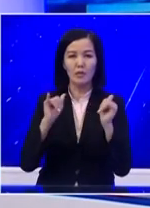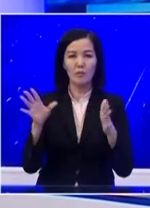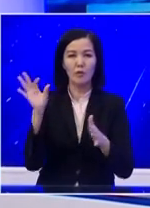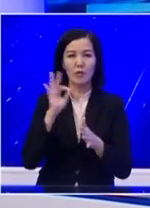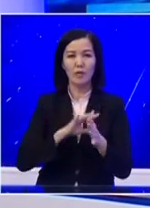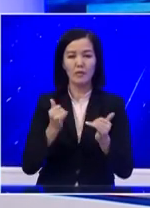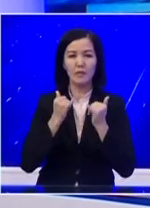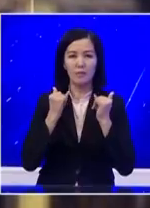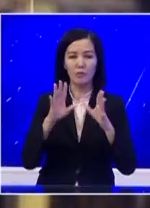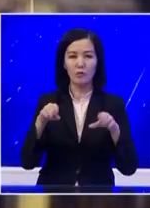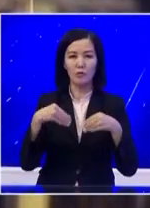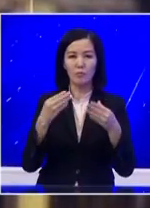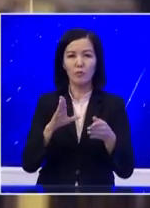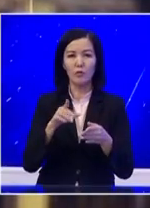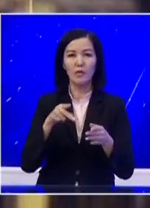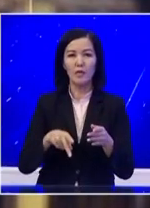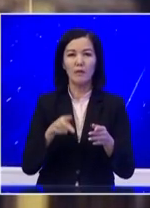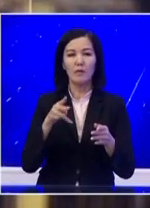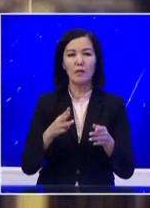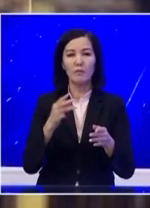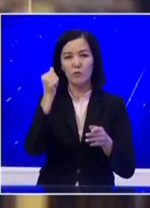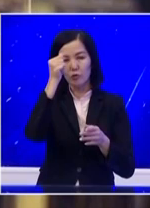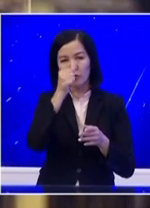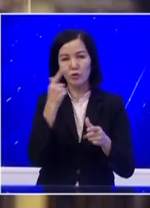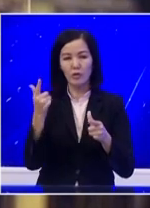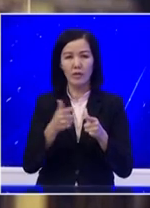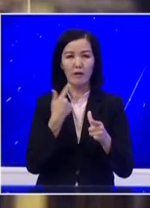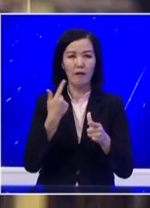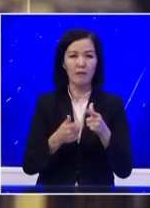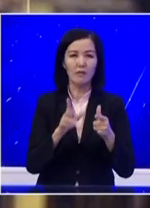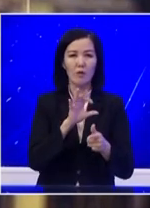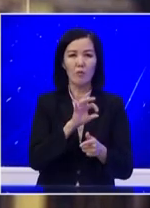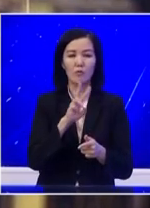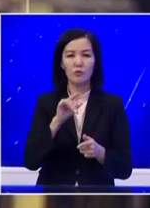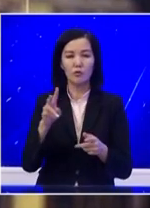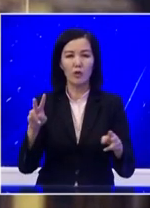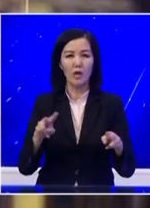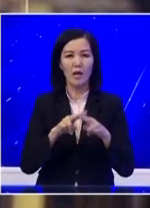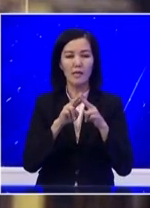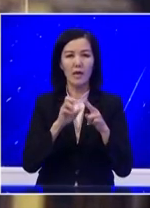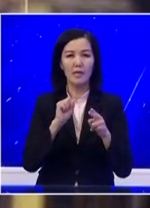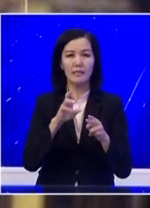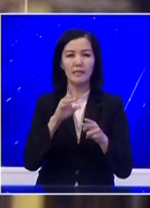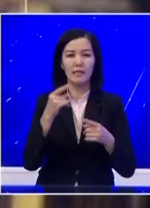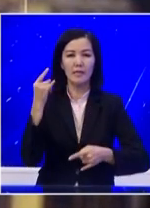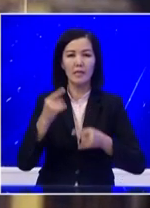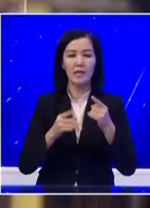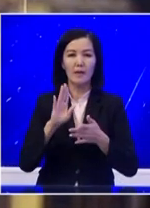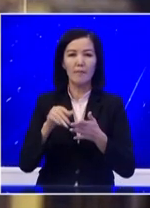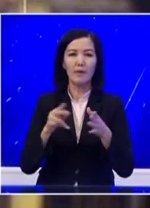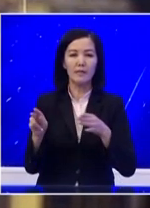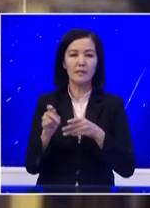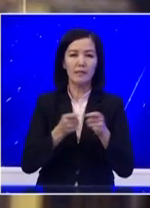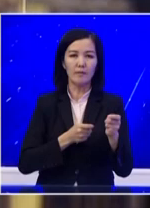берілді. Серік Сарбай 2000-2003 жылдар аралығында оңтүстік Астана телеарнасында бас редакторлық қызметте жүріп,